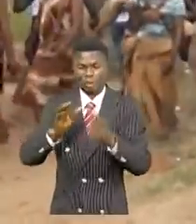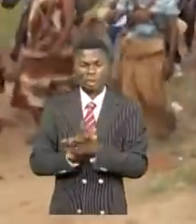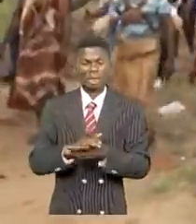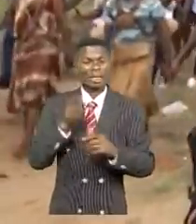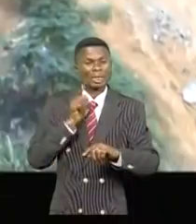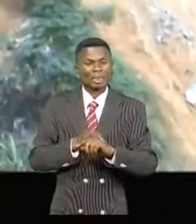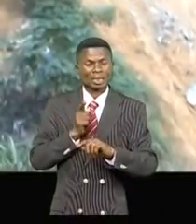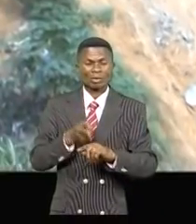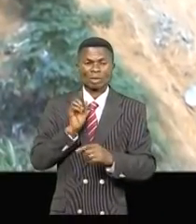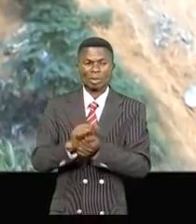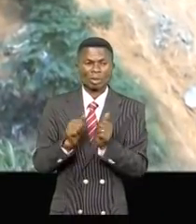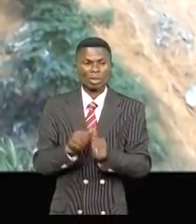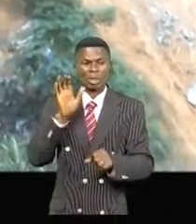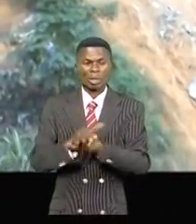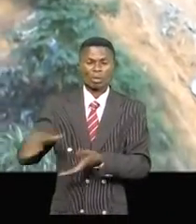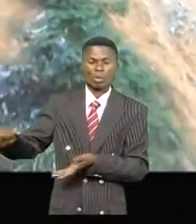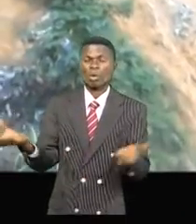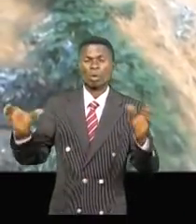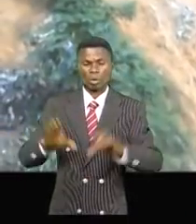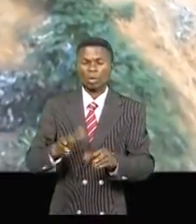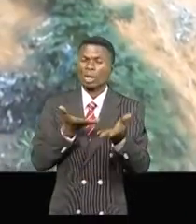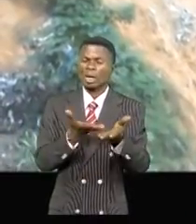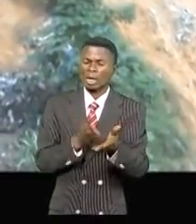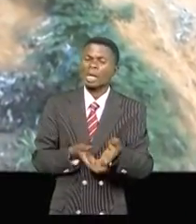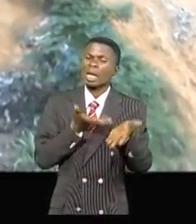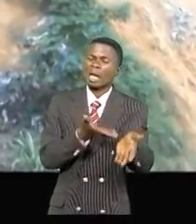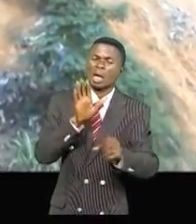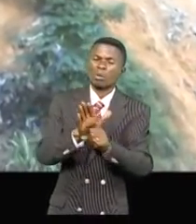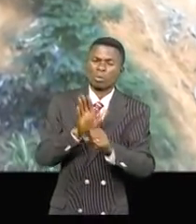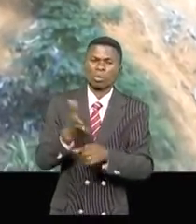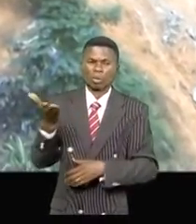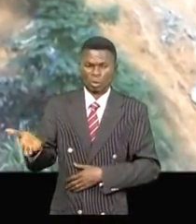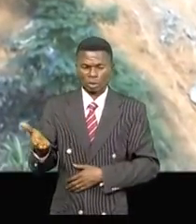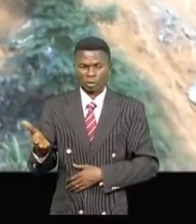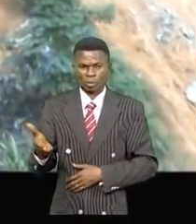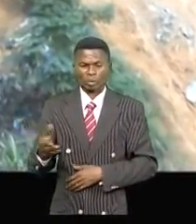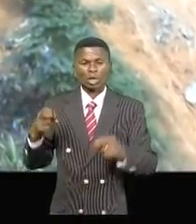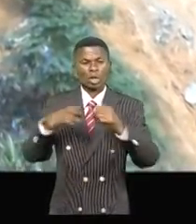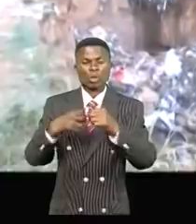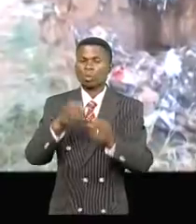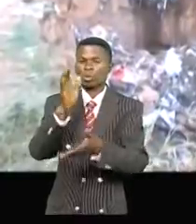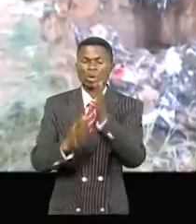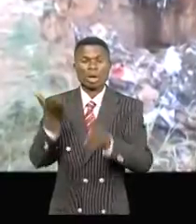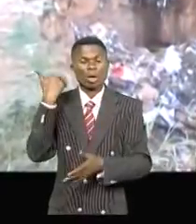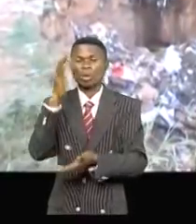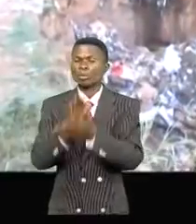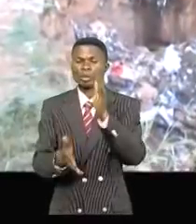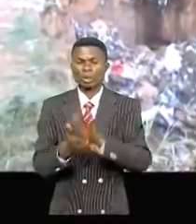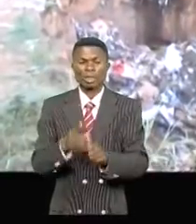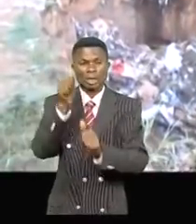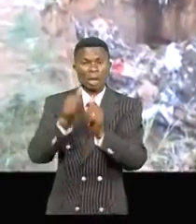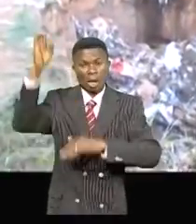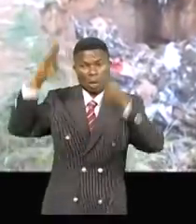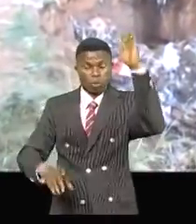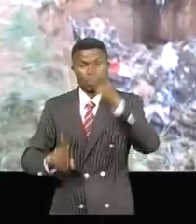traverse. Un temps d'ennui qui nécessite une intervention humanitaire urgente. Pas d'électricité, pas d'eau. Chaque pluie qui